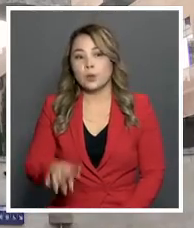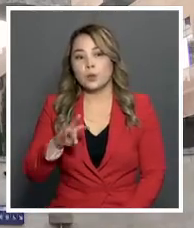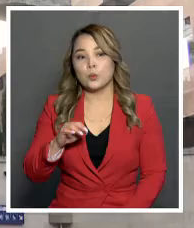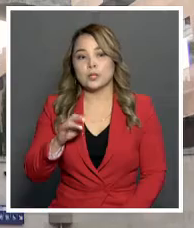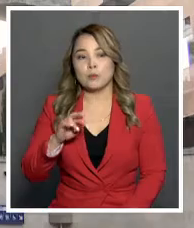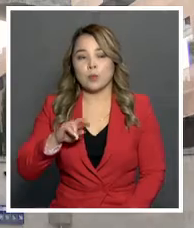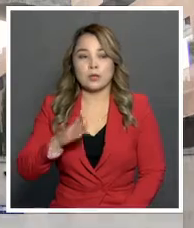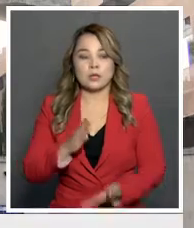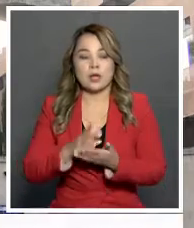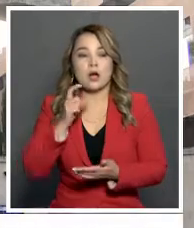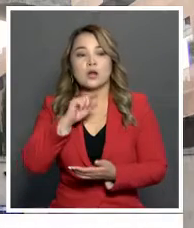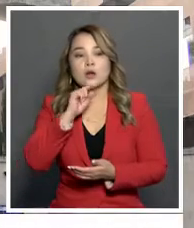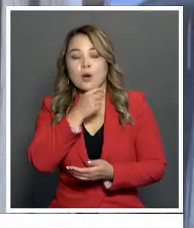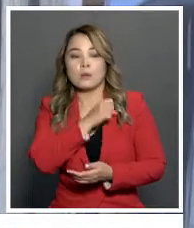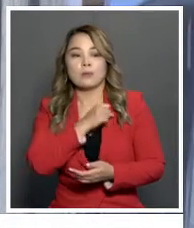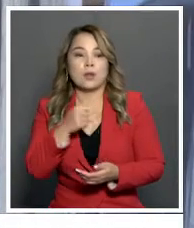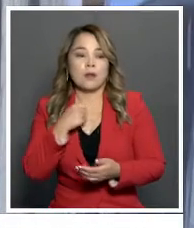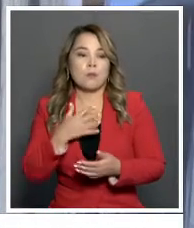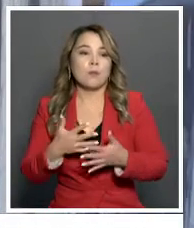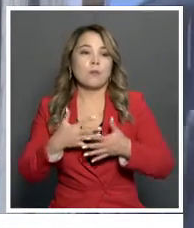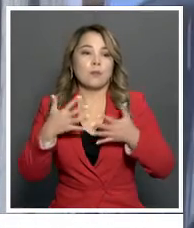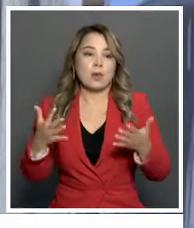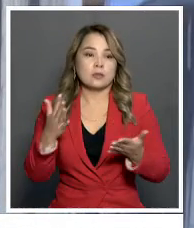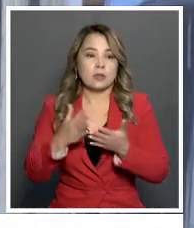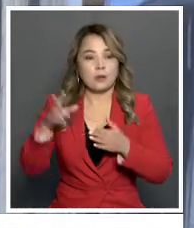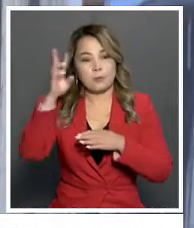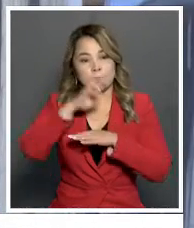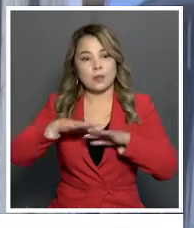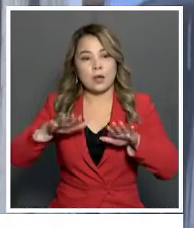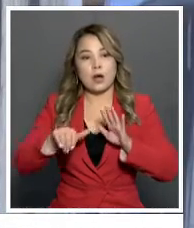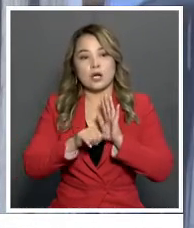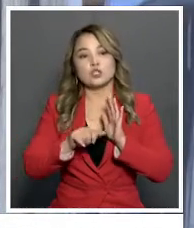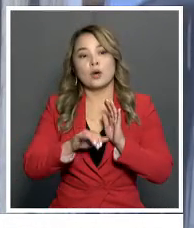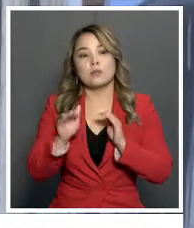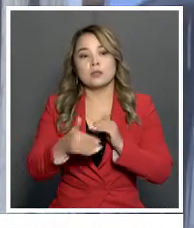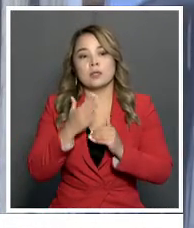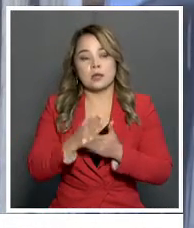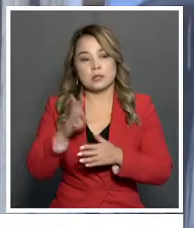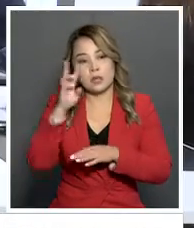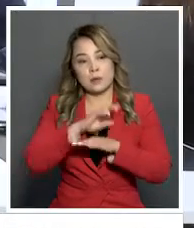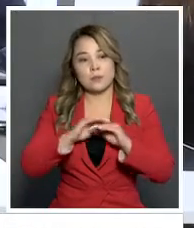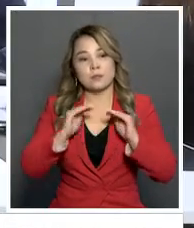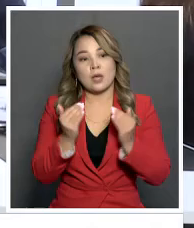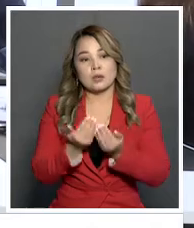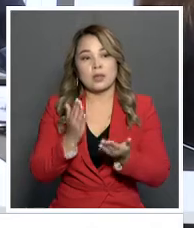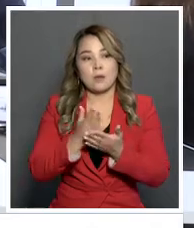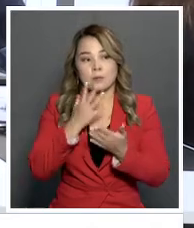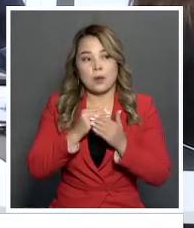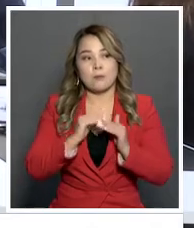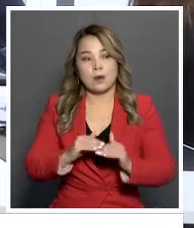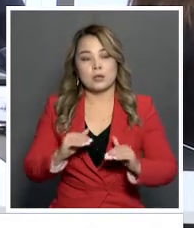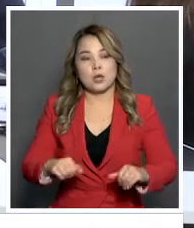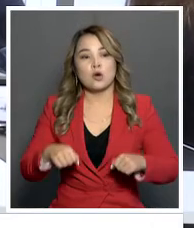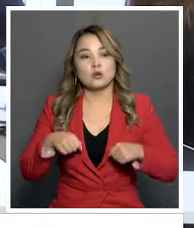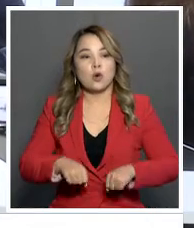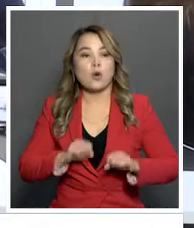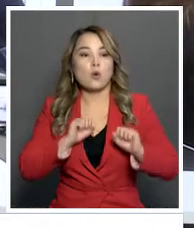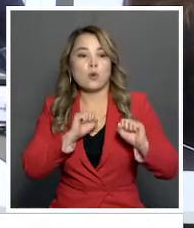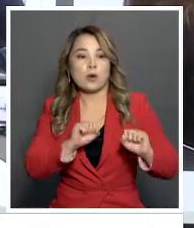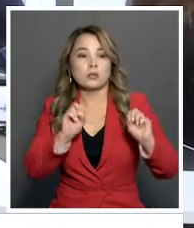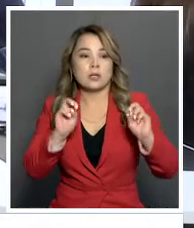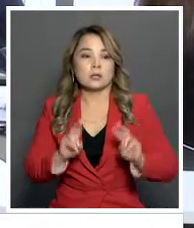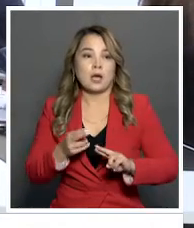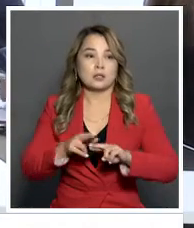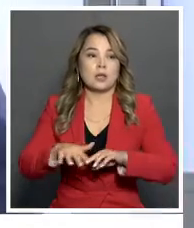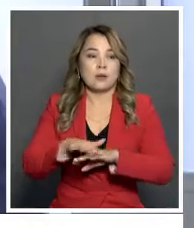Люксембург экономикасы қуатты әлемдегі ең ауқатты мемлекеттердің бірі. 600 мың халық тұратын кішкентай ғана ел баланың құқығын қорғауға барын салып отыр. Елде жаңа